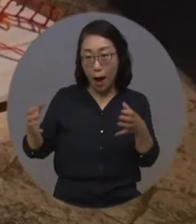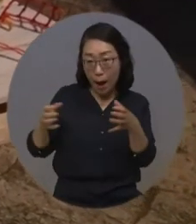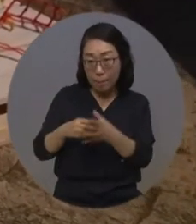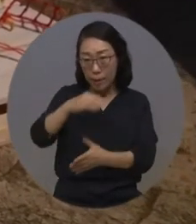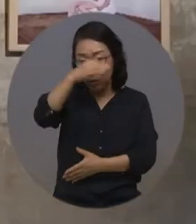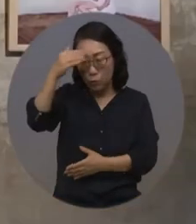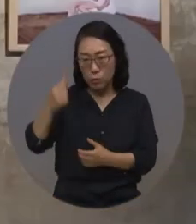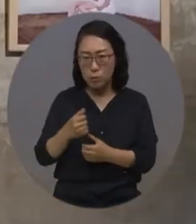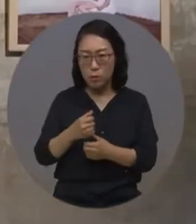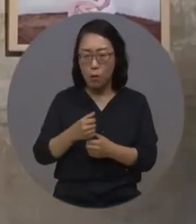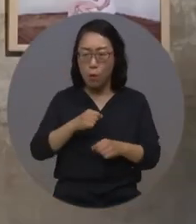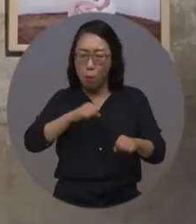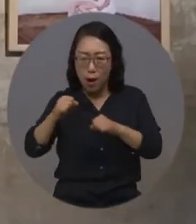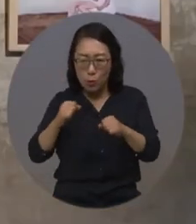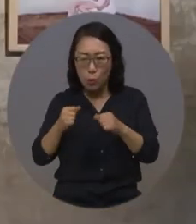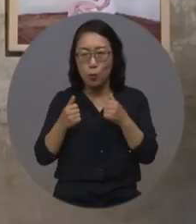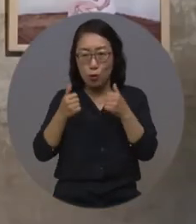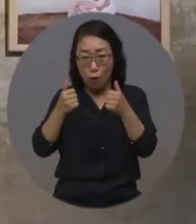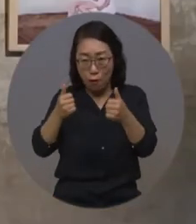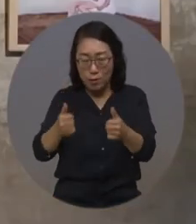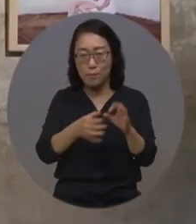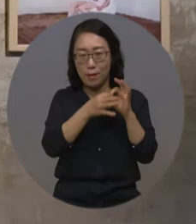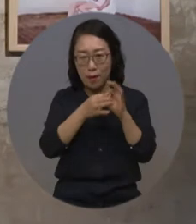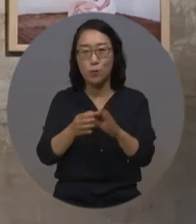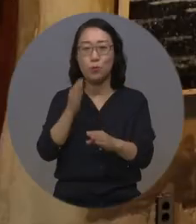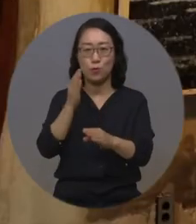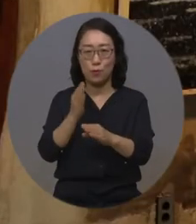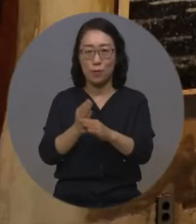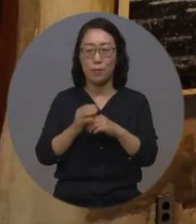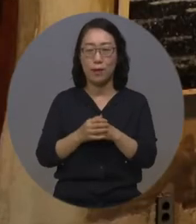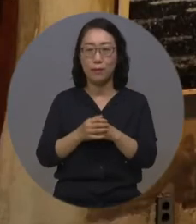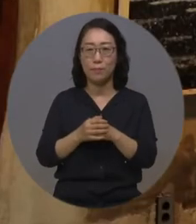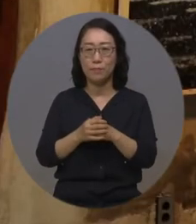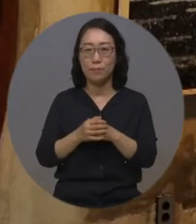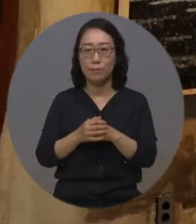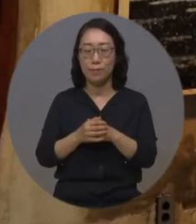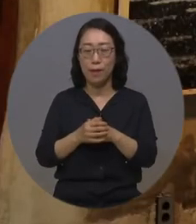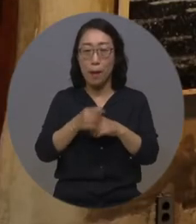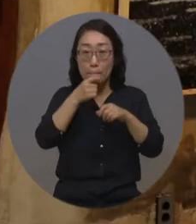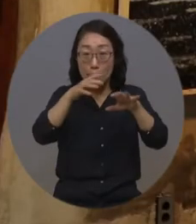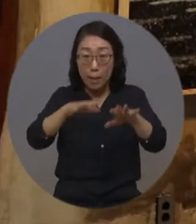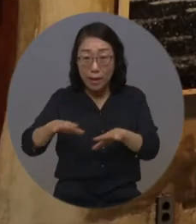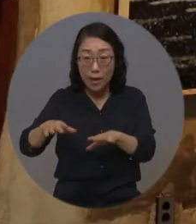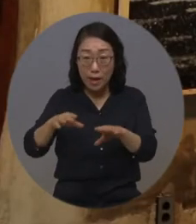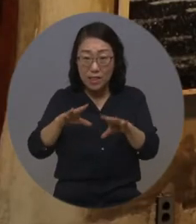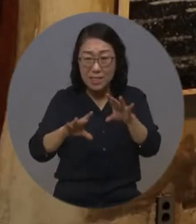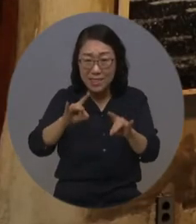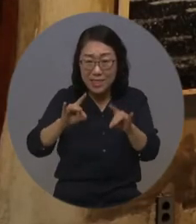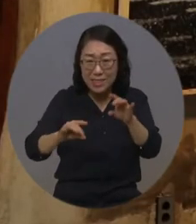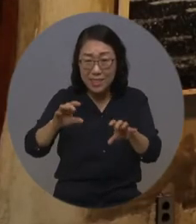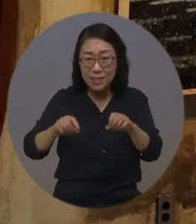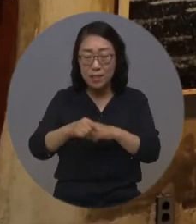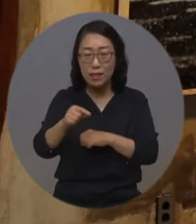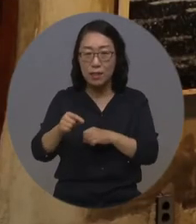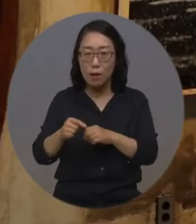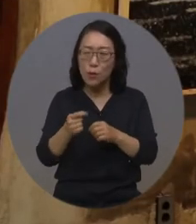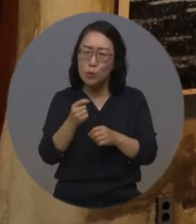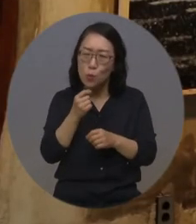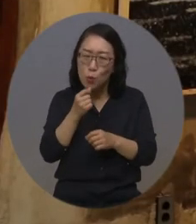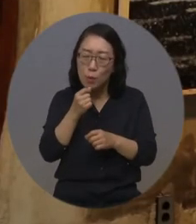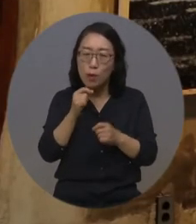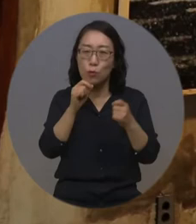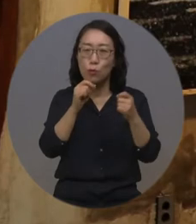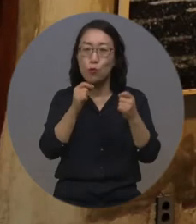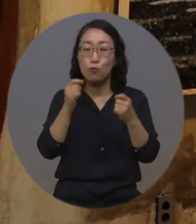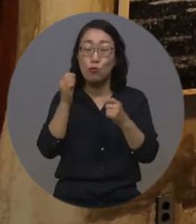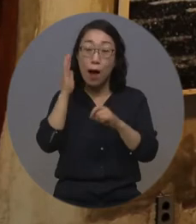작품 활동과 함께 화폭을 넓혀왔습니다. 갯벌을 빛나는 기억 속의 작은 우주라고 명명한